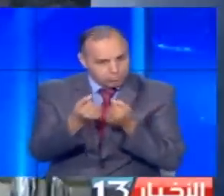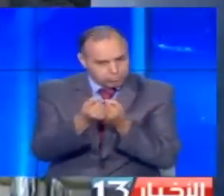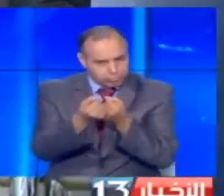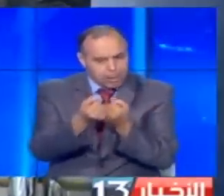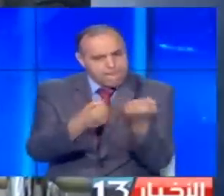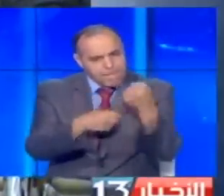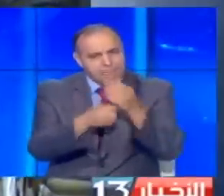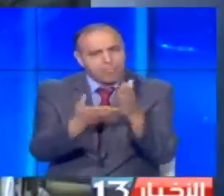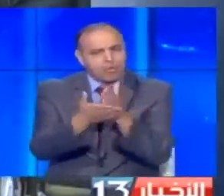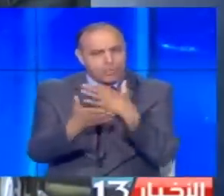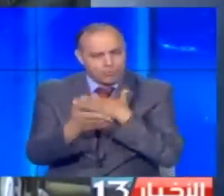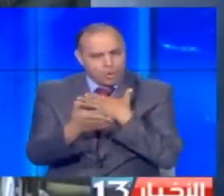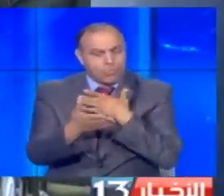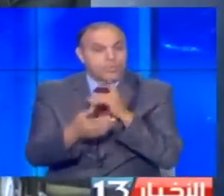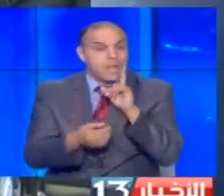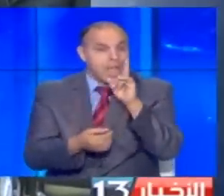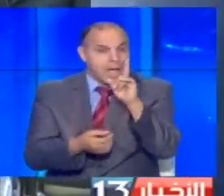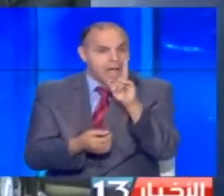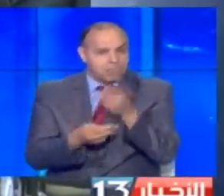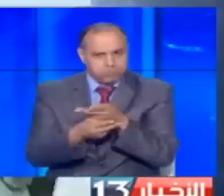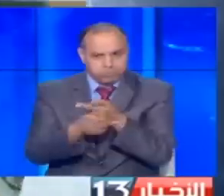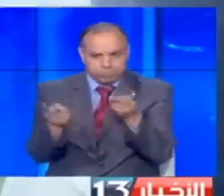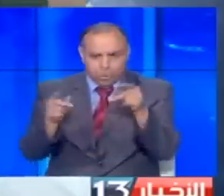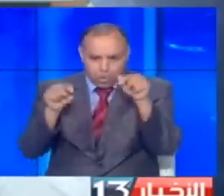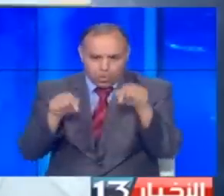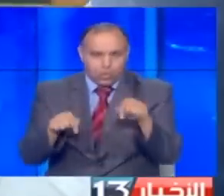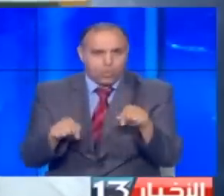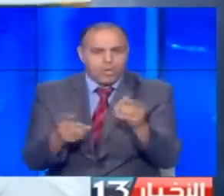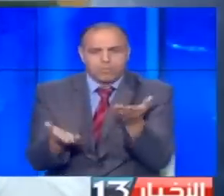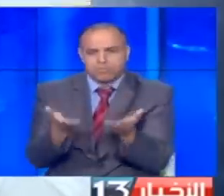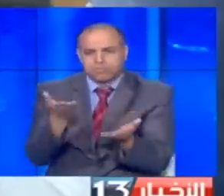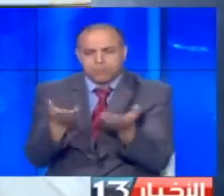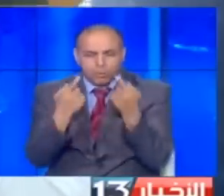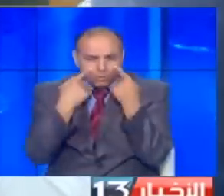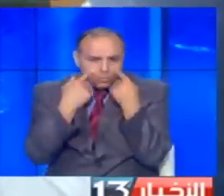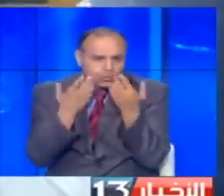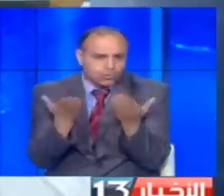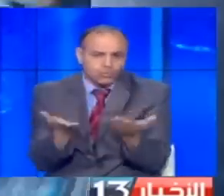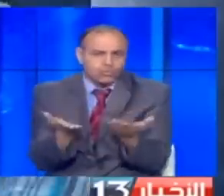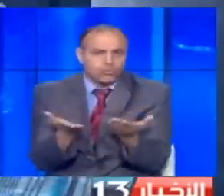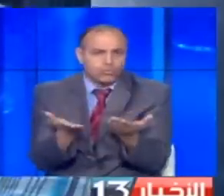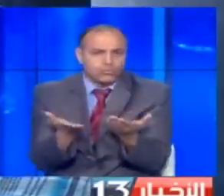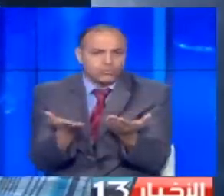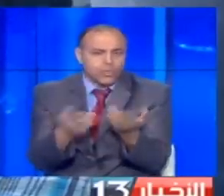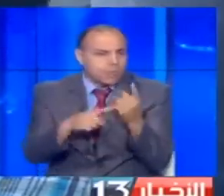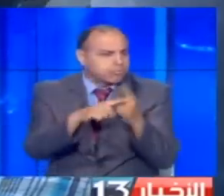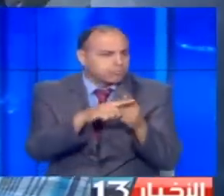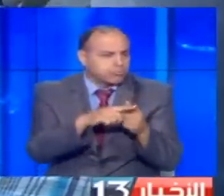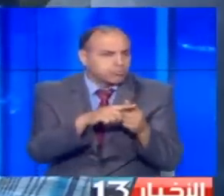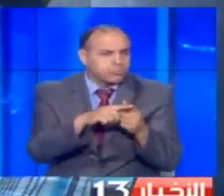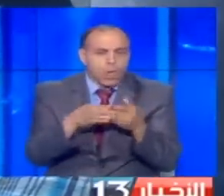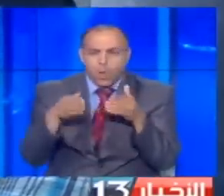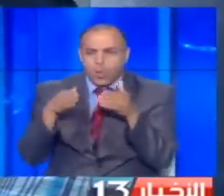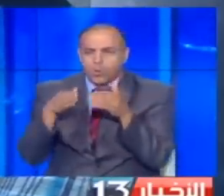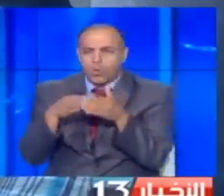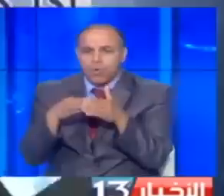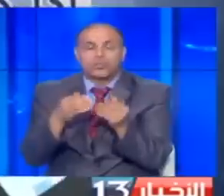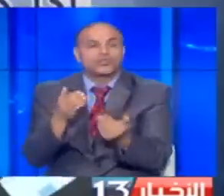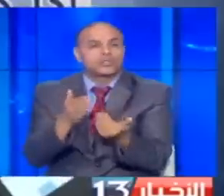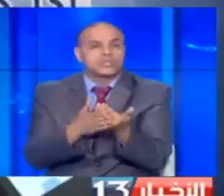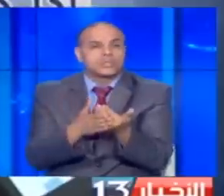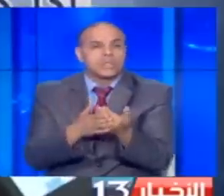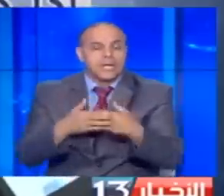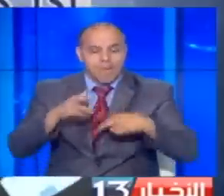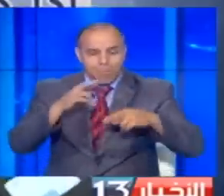بعد مشاريع فانها طرحت اليوم للتقييم والنظر في مدى استجابتها لمتطلبات العصر في